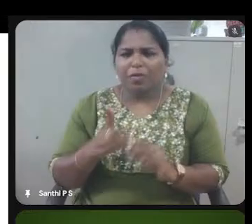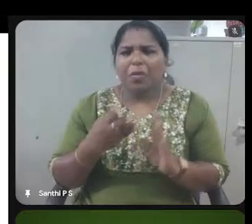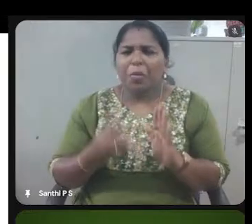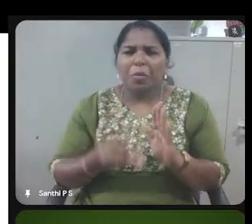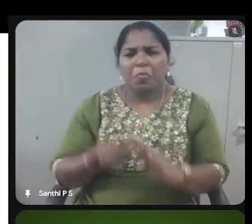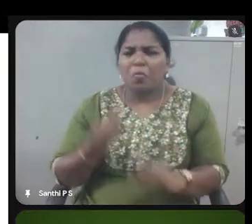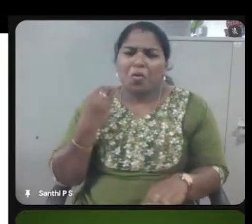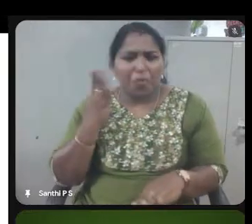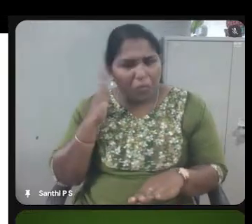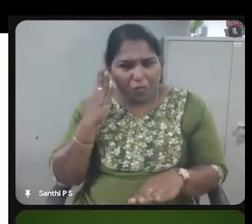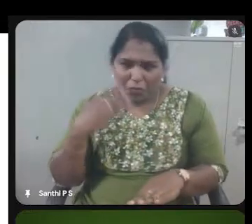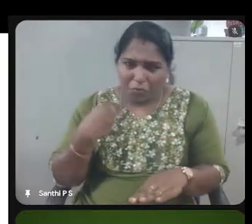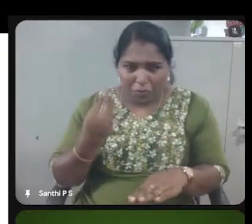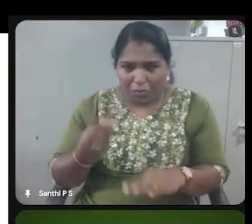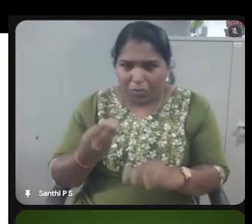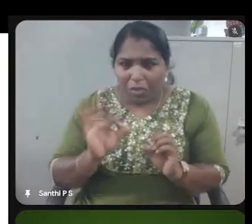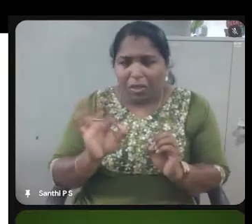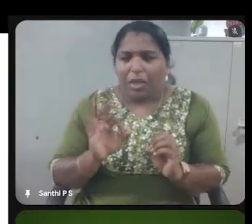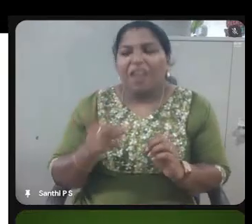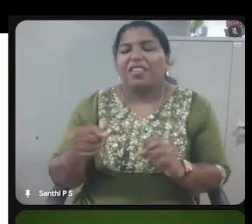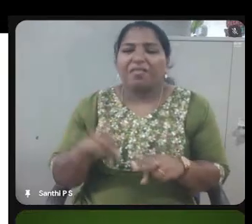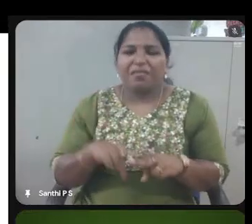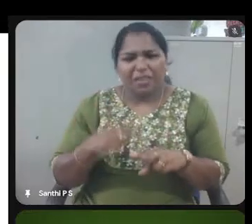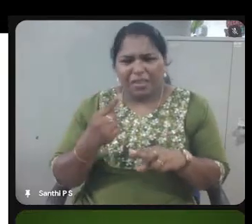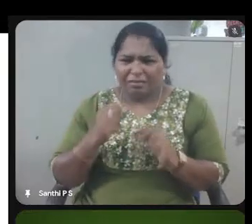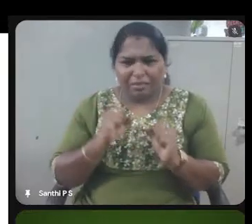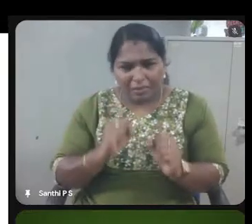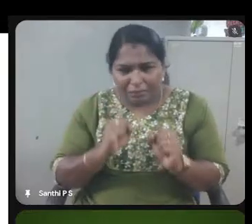ഓവറായിട്ടൊന്നും അവരുടെ അങ്ങനെ ഒരു ഫിനാൻഷ്യൽ ഇതില്ല. അപ്പൊ പിന്നെ അങ്ങനെ